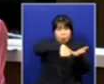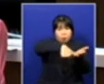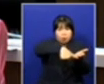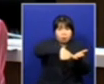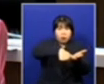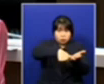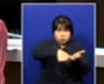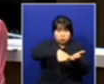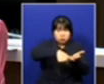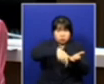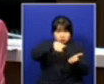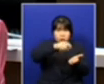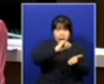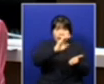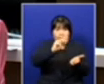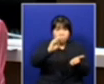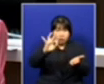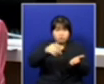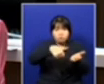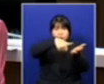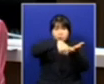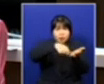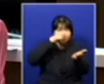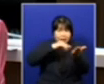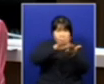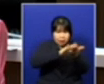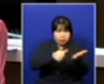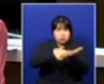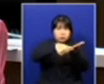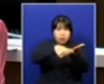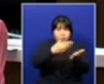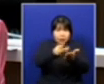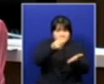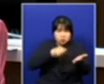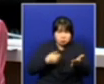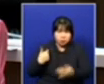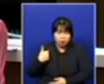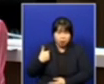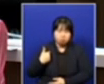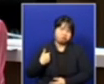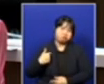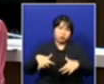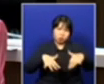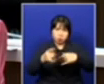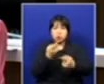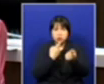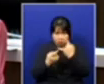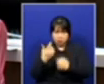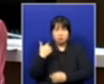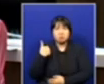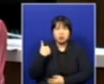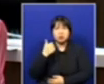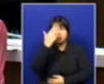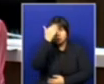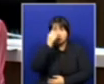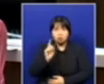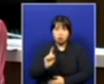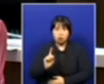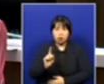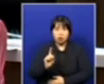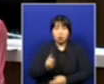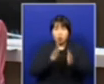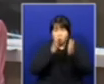หมครับนี่คือคำถามที่พี่น้องประชาชนเขาถามกันเยอะครับเพราะอะไรครับคน